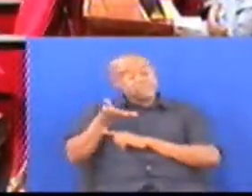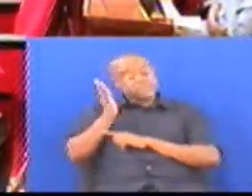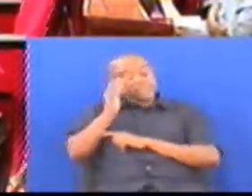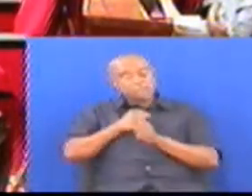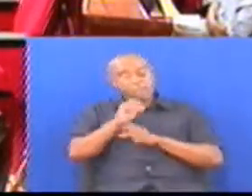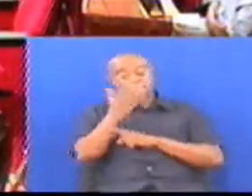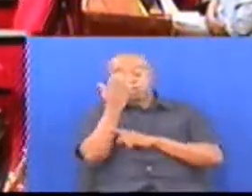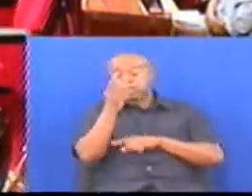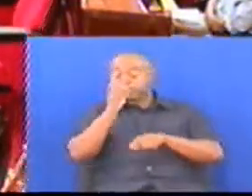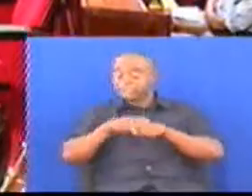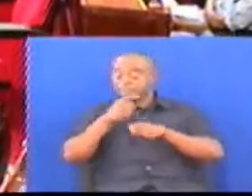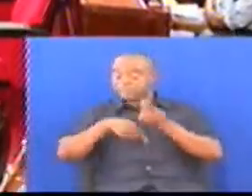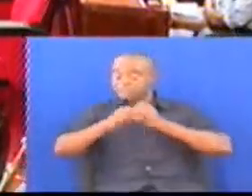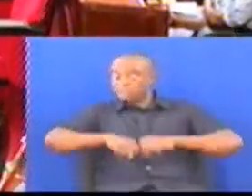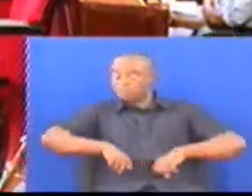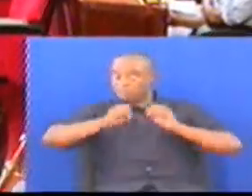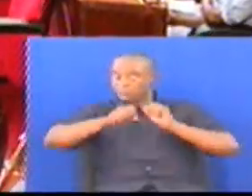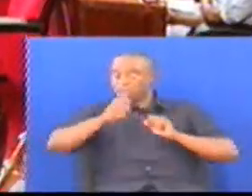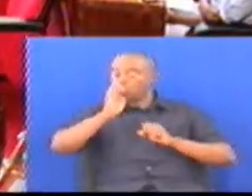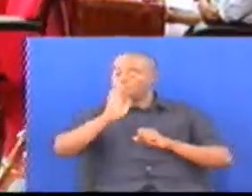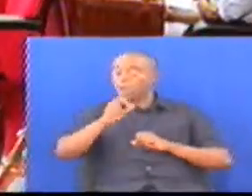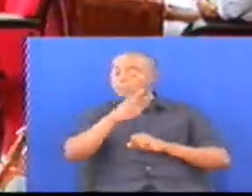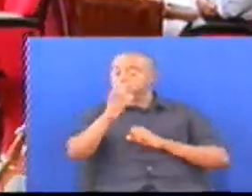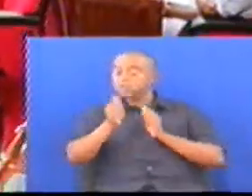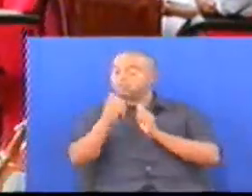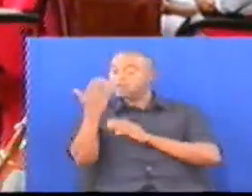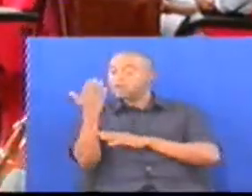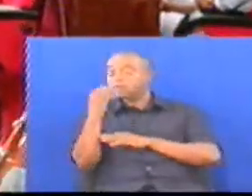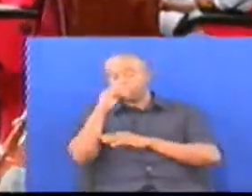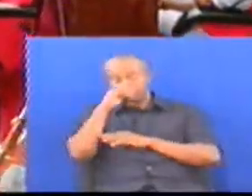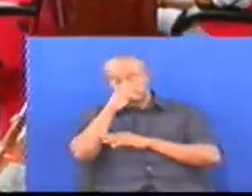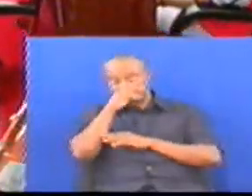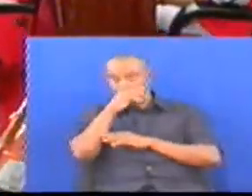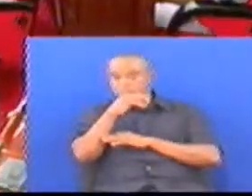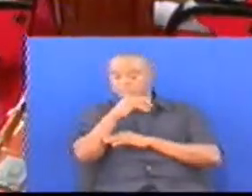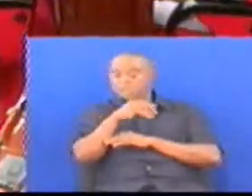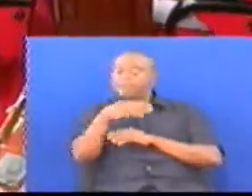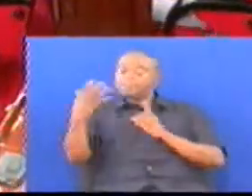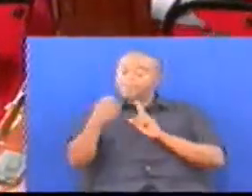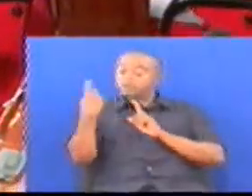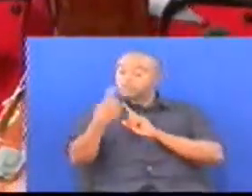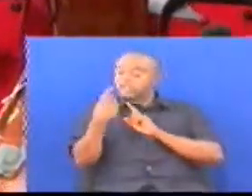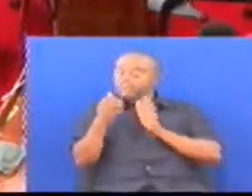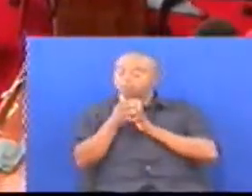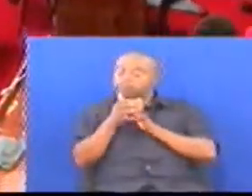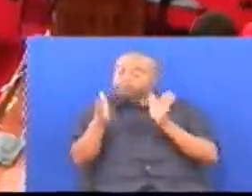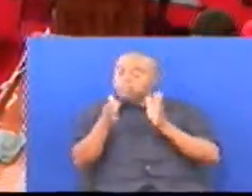tano ilipoingia madarakani mwaka 2015, ukuaji wa pato la taifa ulikuwa